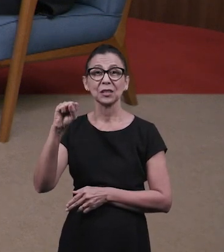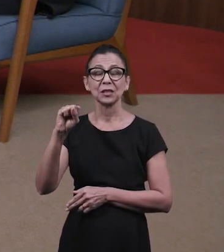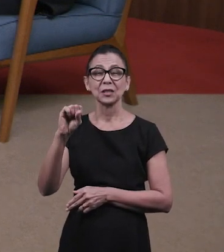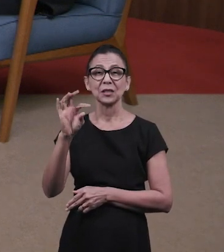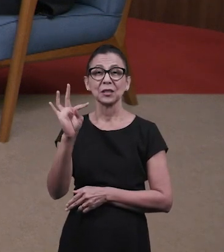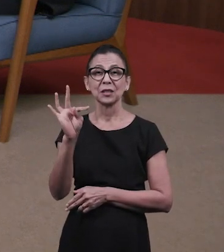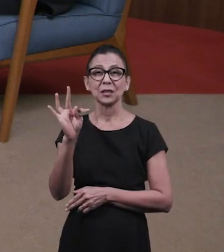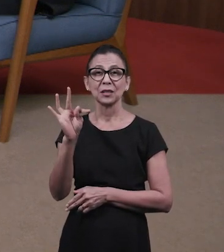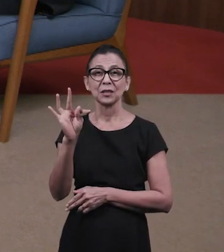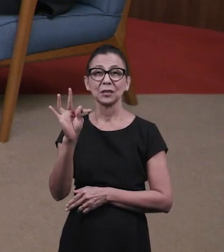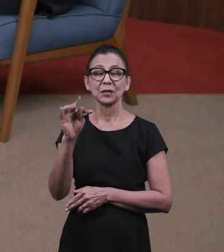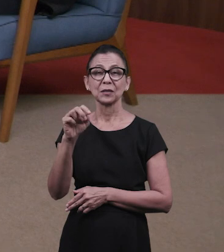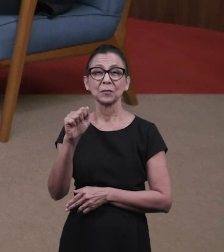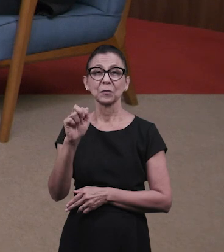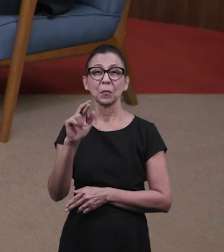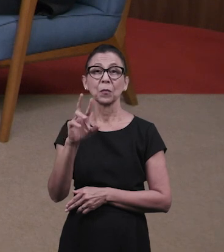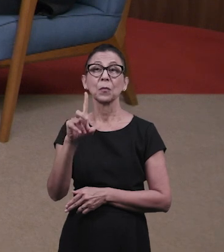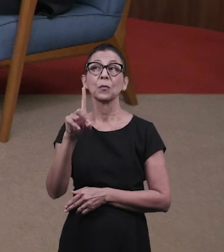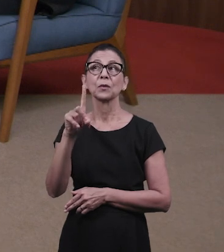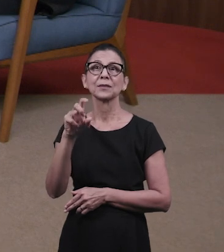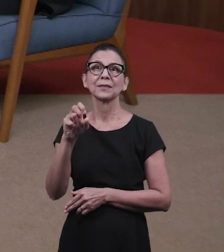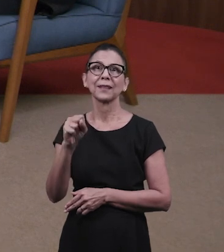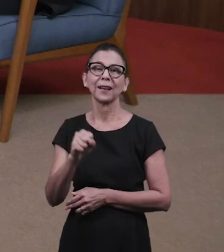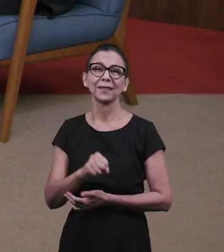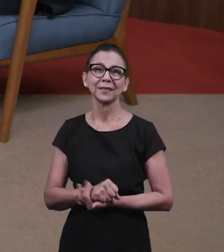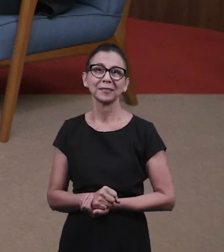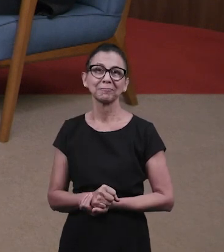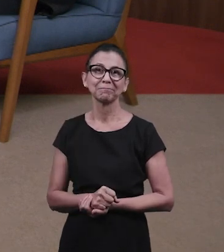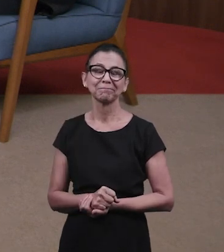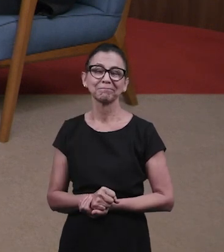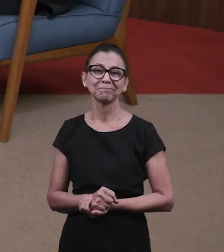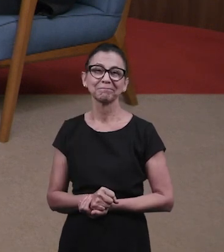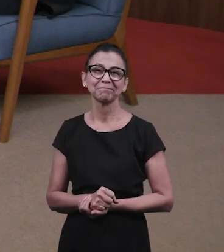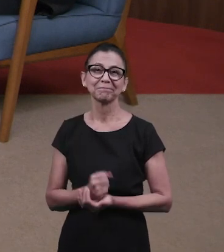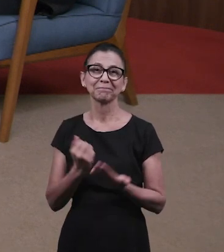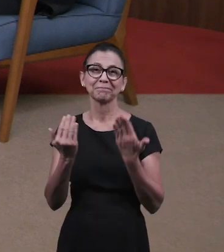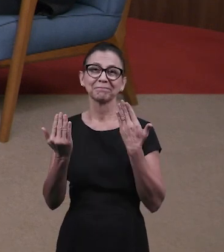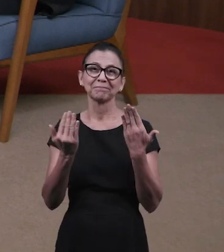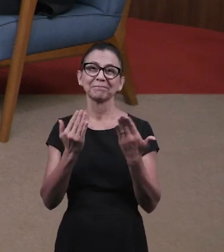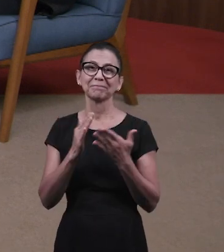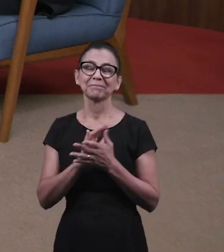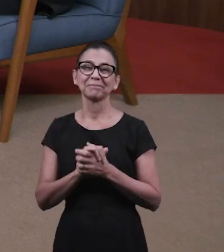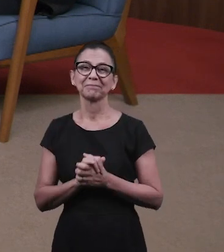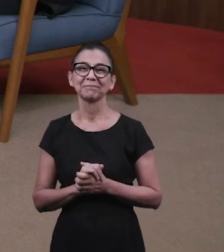qui comparent la foi au grain de sénévé. Mais regardez l'arbre,